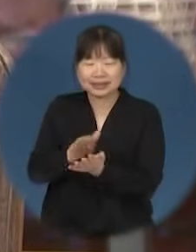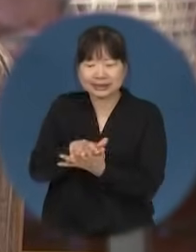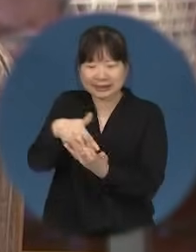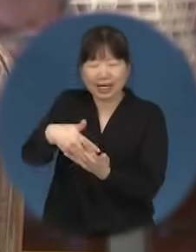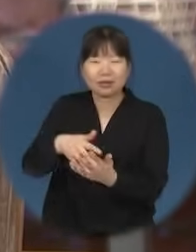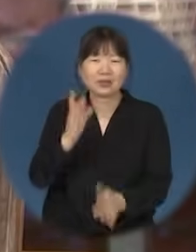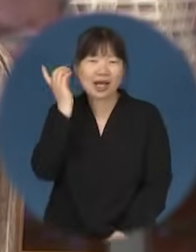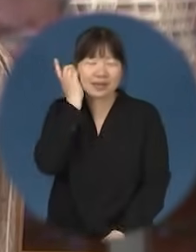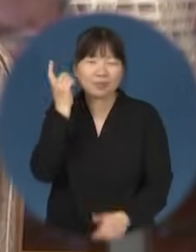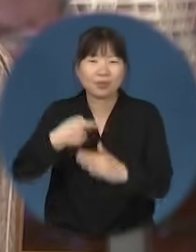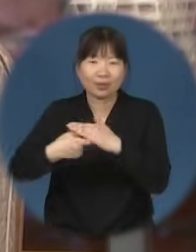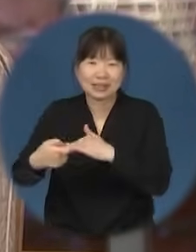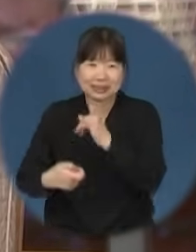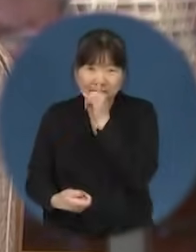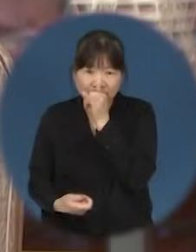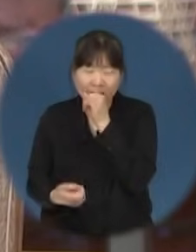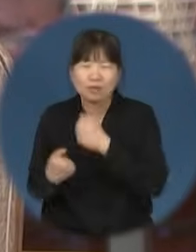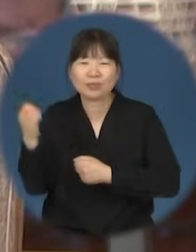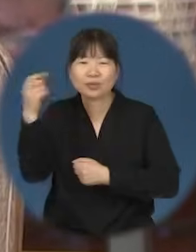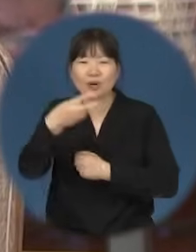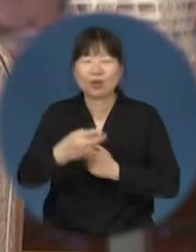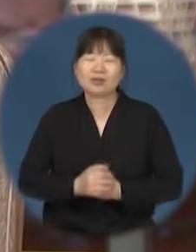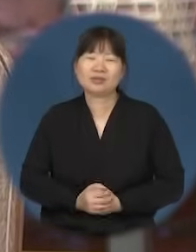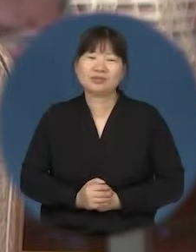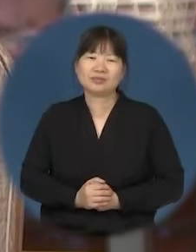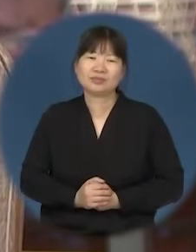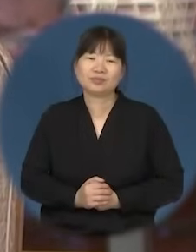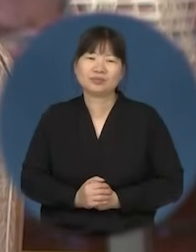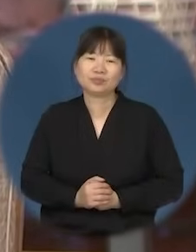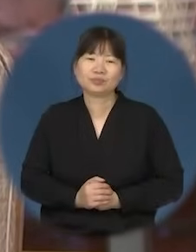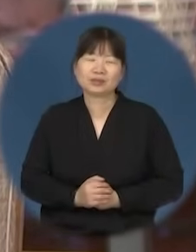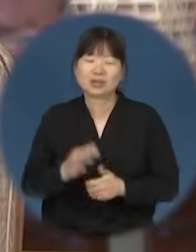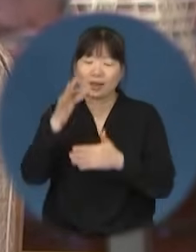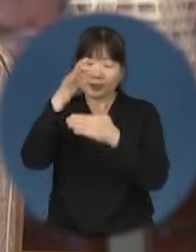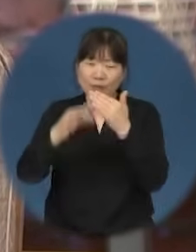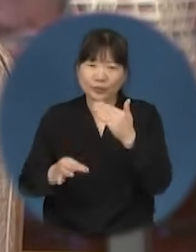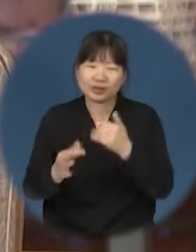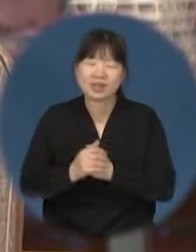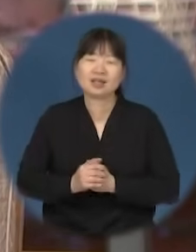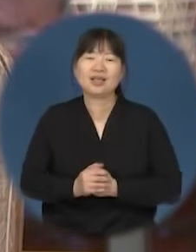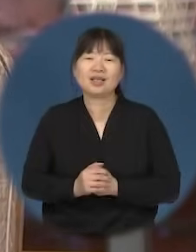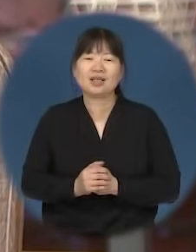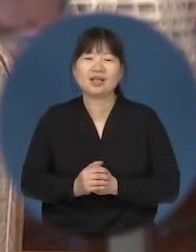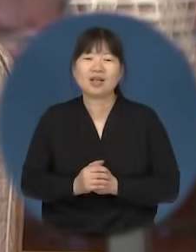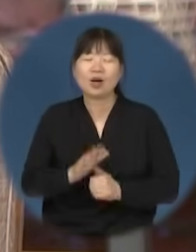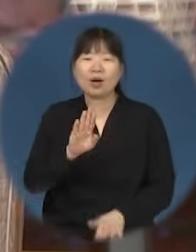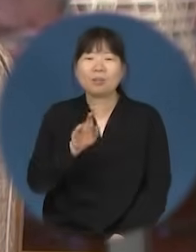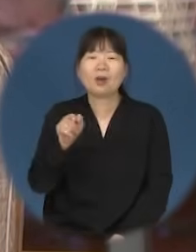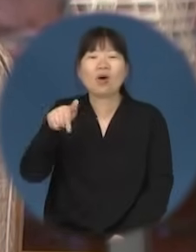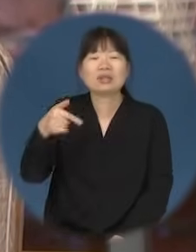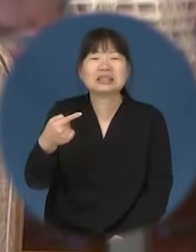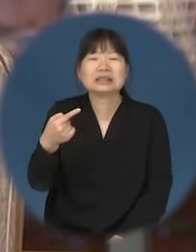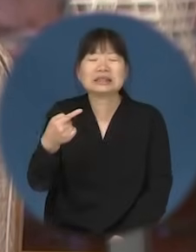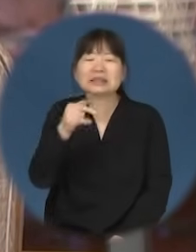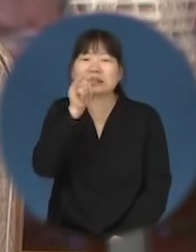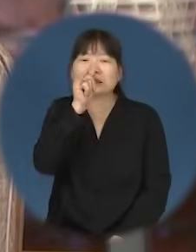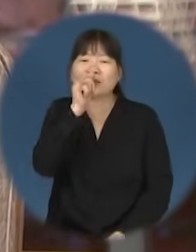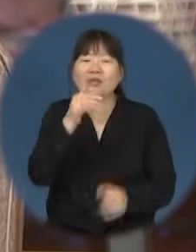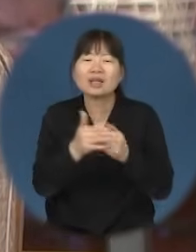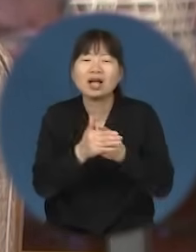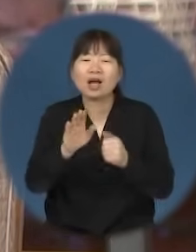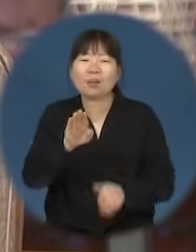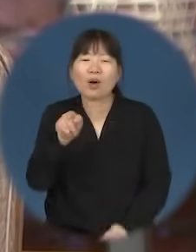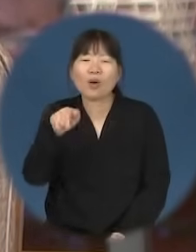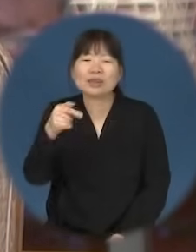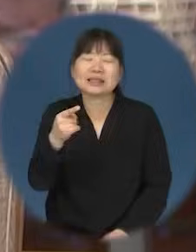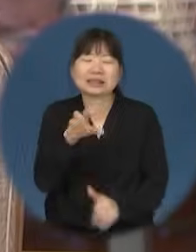핸드폰을 해킹한다거나, 예, 또는 거기에 이제 올라가는 프로그램에 이제 버그가 있을 수 있거든요. 있죠. 그럼 그